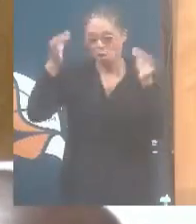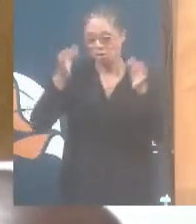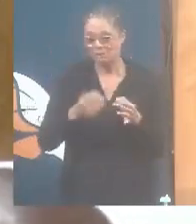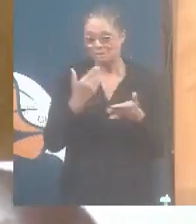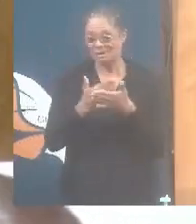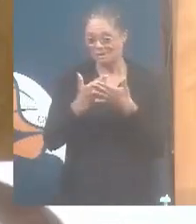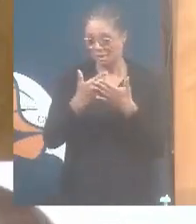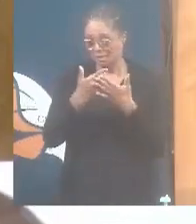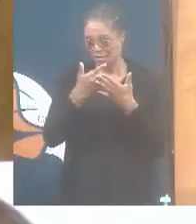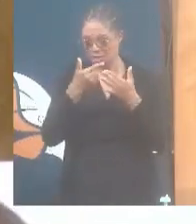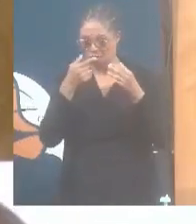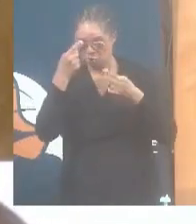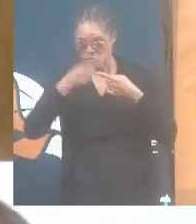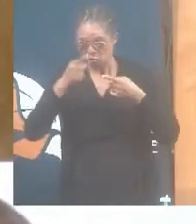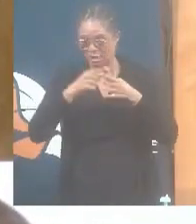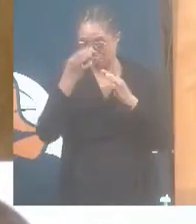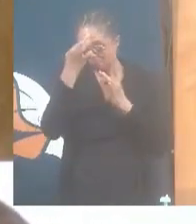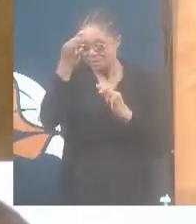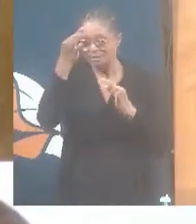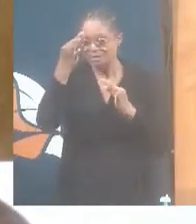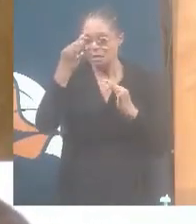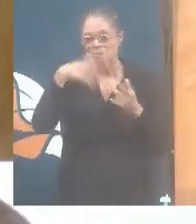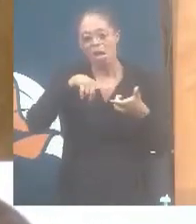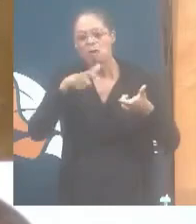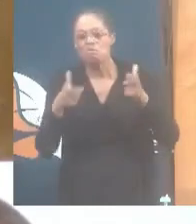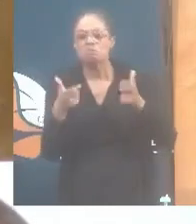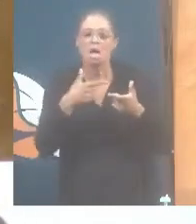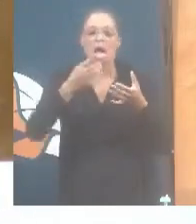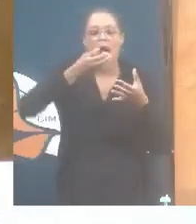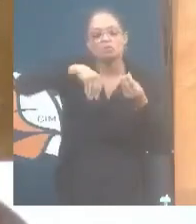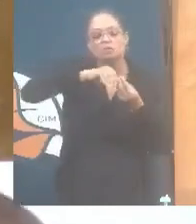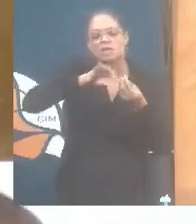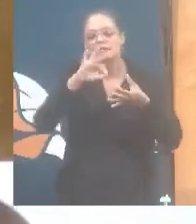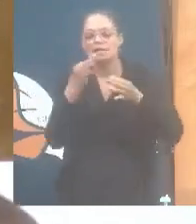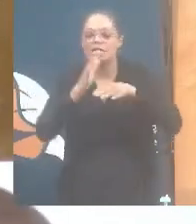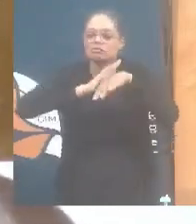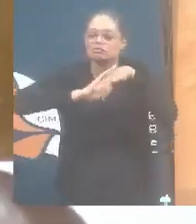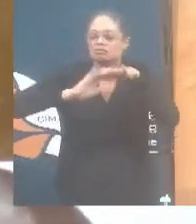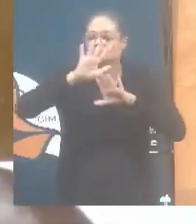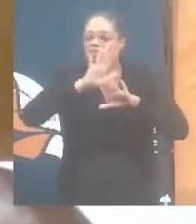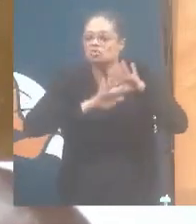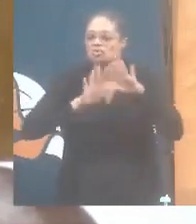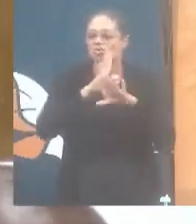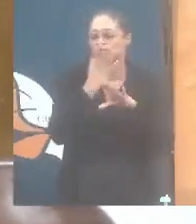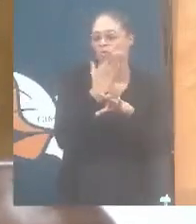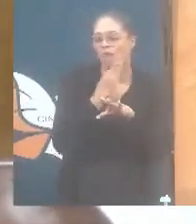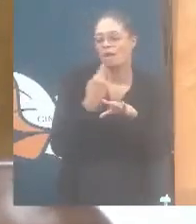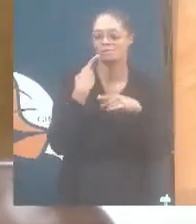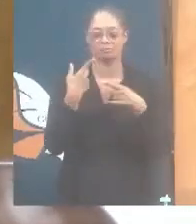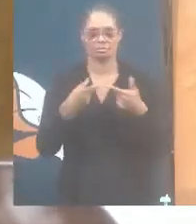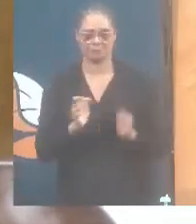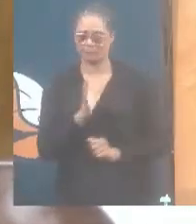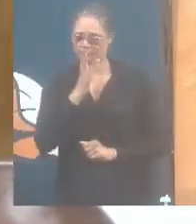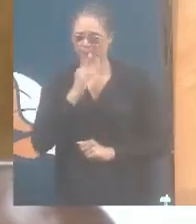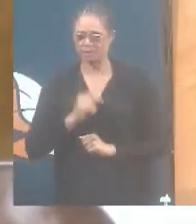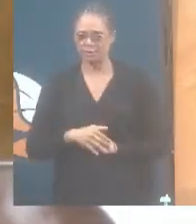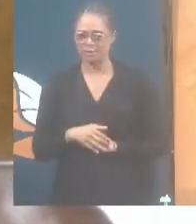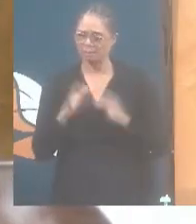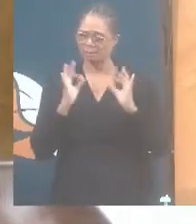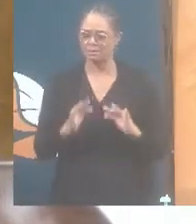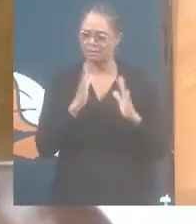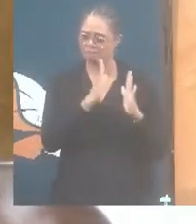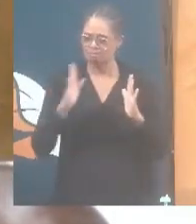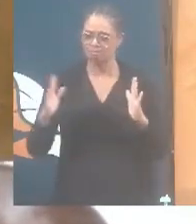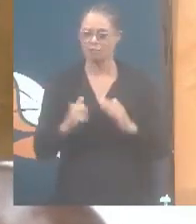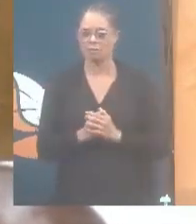une science exacte et qu'on ne vient pas paraphraser autour pour dire voilà, si on n'a pas fait. Parce que n'oubliez pas une chose, et je vous le redis